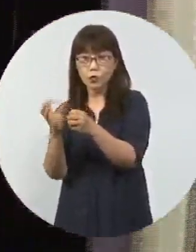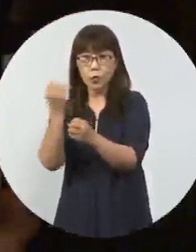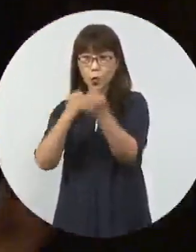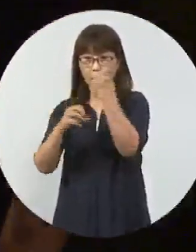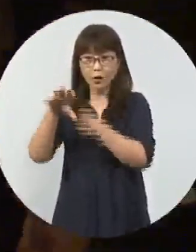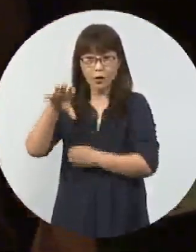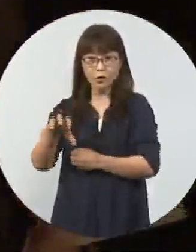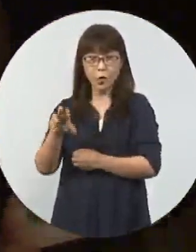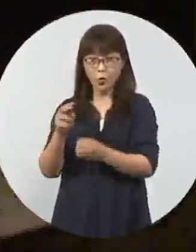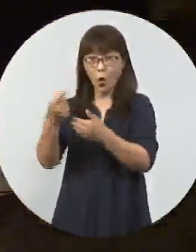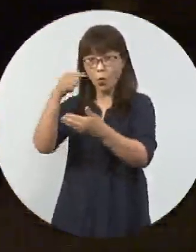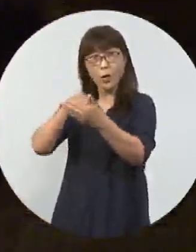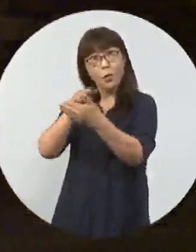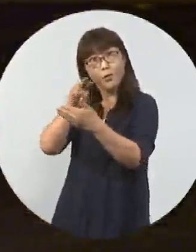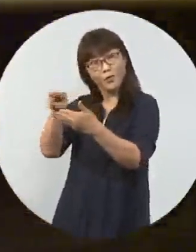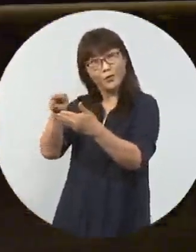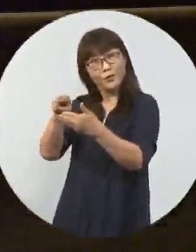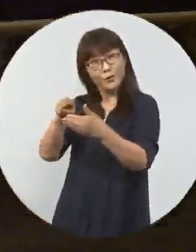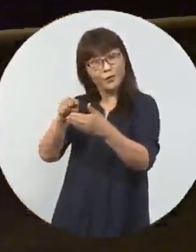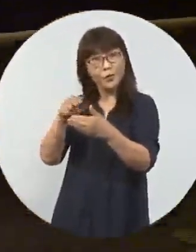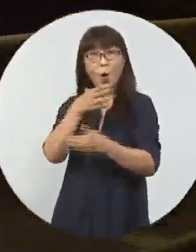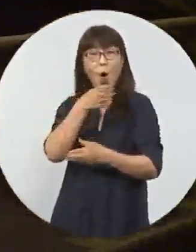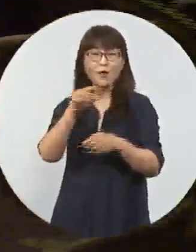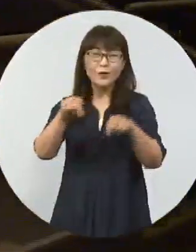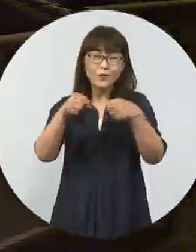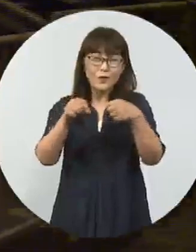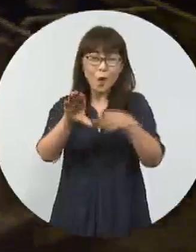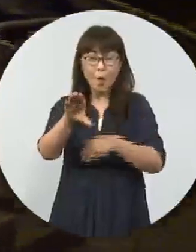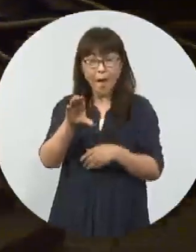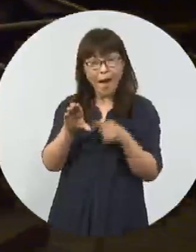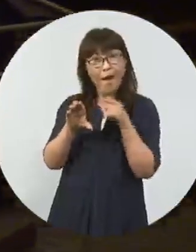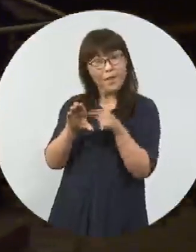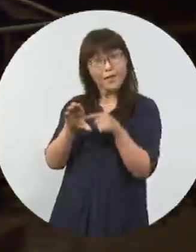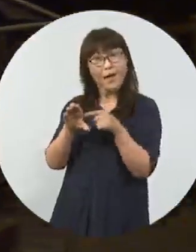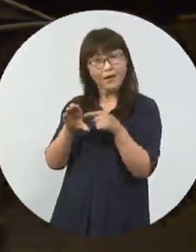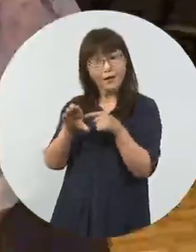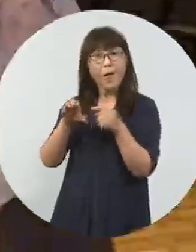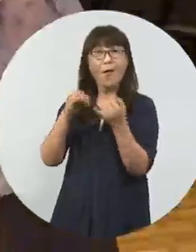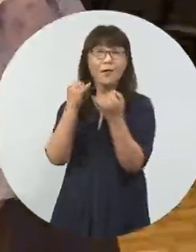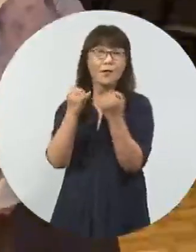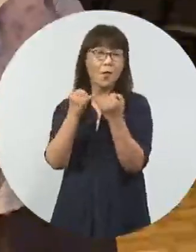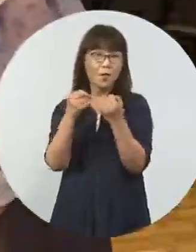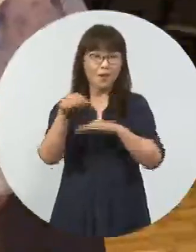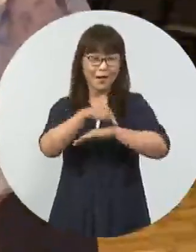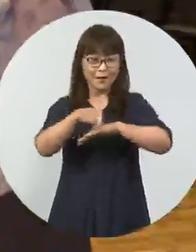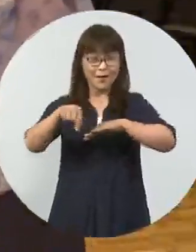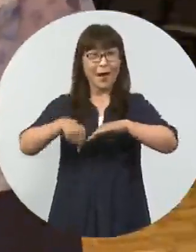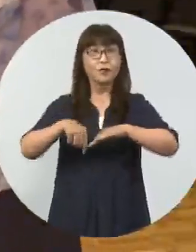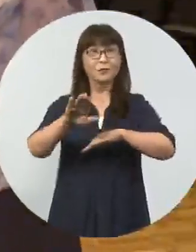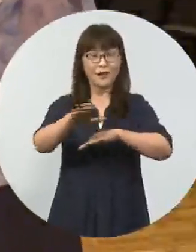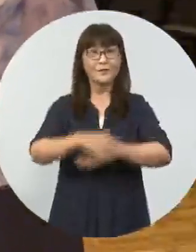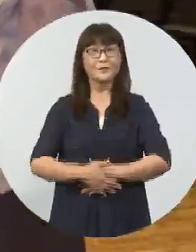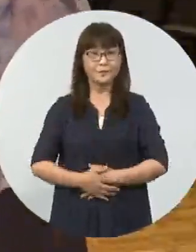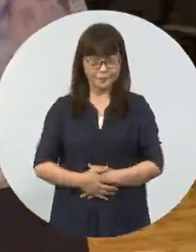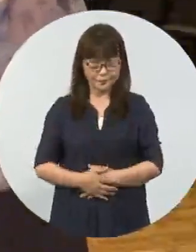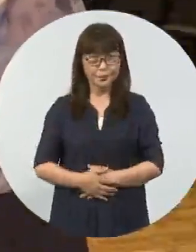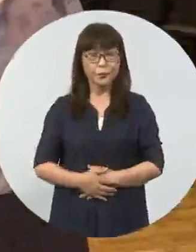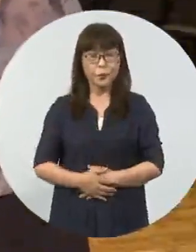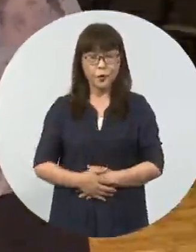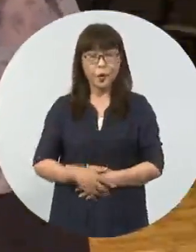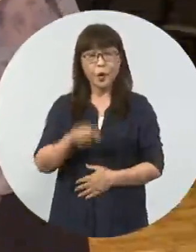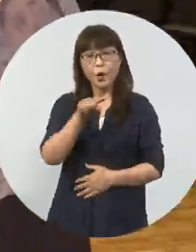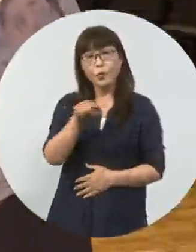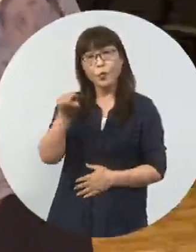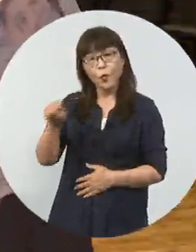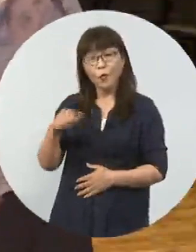、まあ、福袋みたいな企画となっております。 普段から、まあ、利用している子どもたち結構多くいらっしゃると思うんですけど、なんか両方楽